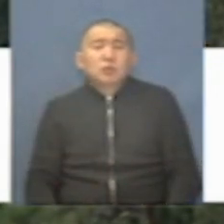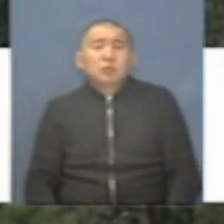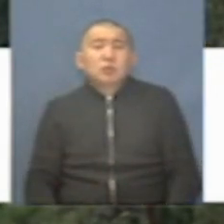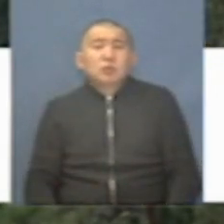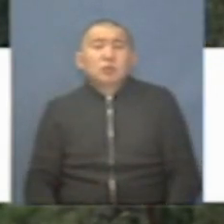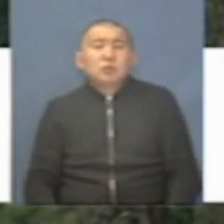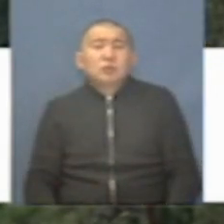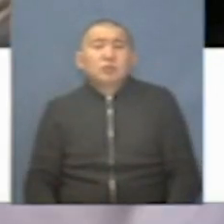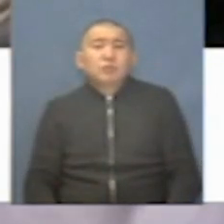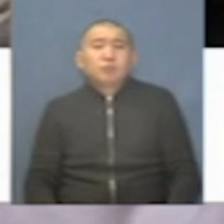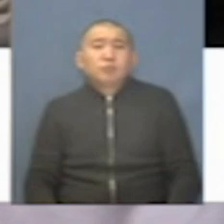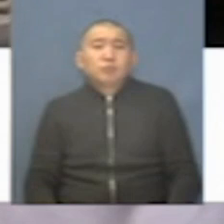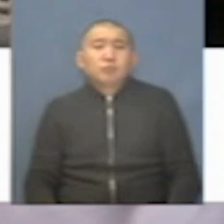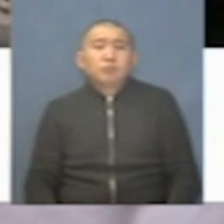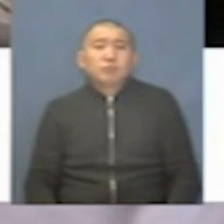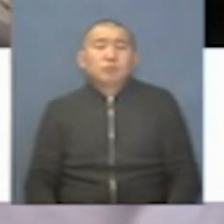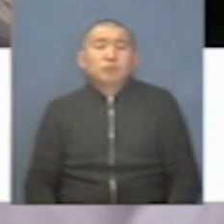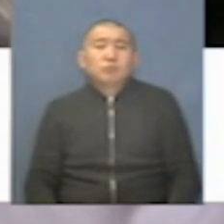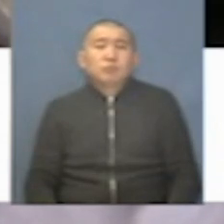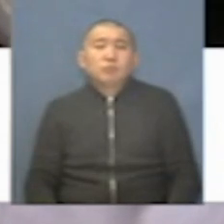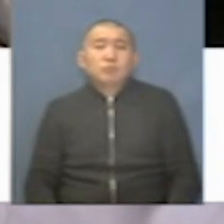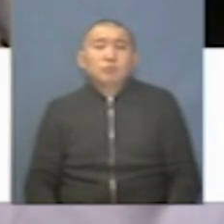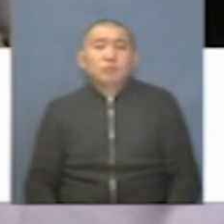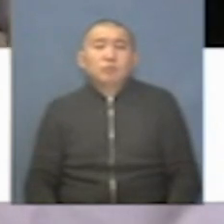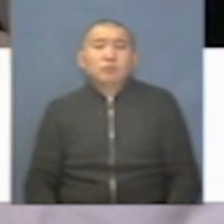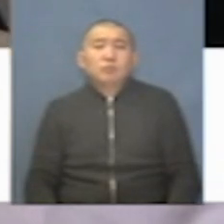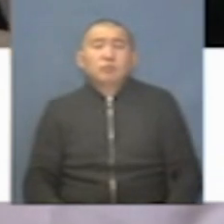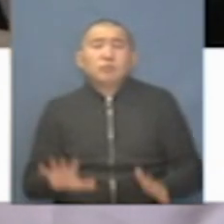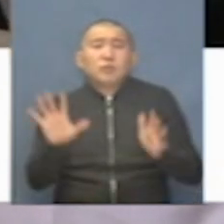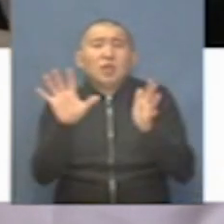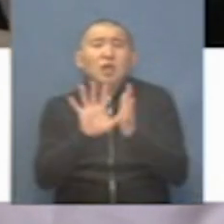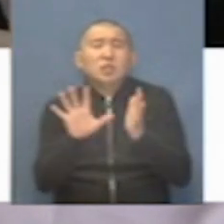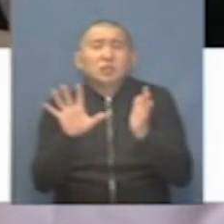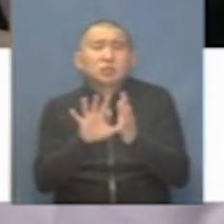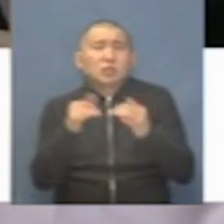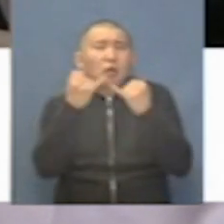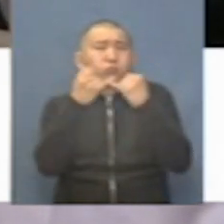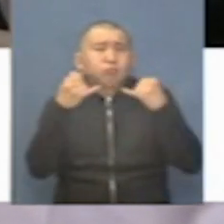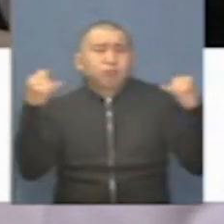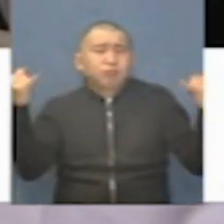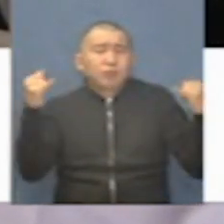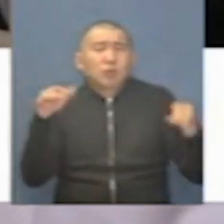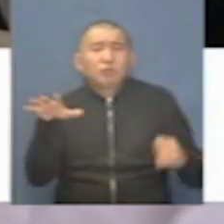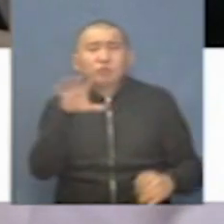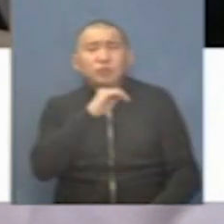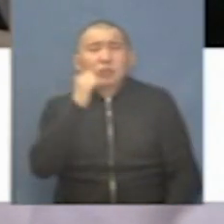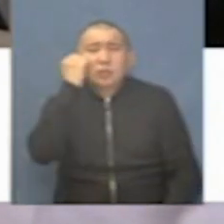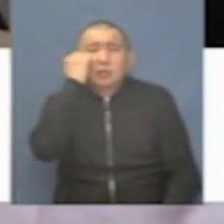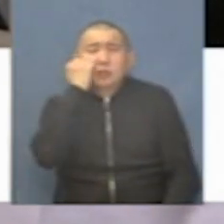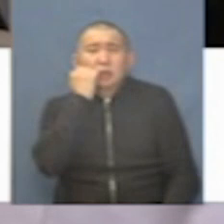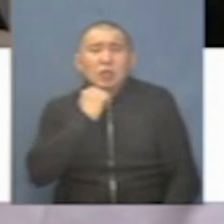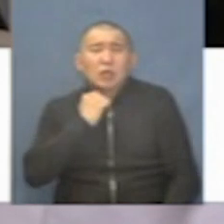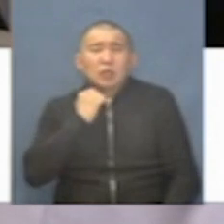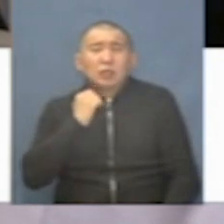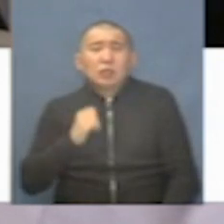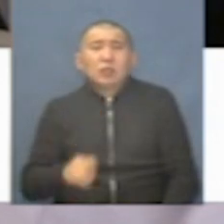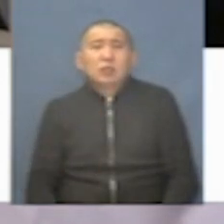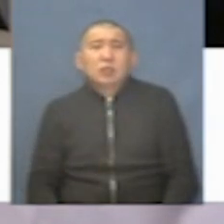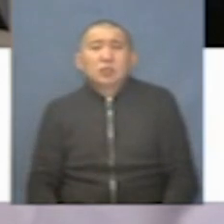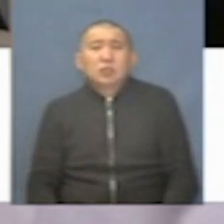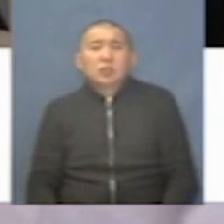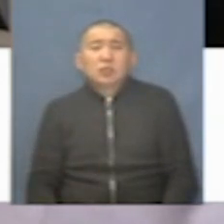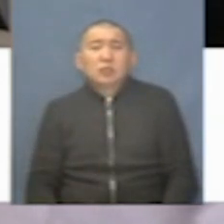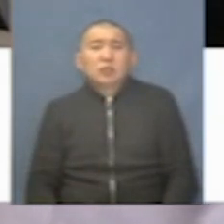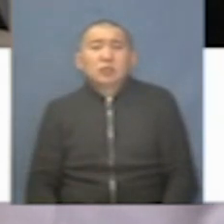апатты жағдайда тұр. Электр энергиялары, бағаналар ескі, сымдары бір-біріне түсіп, тиіп, жаңағы өрт